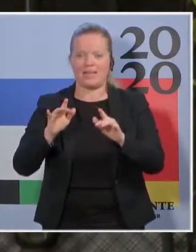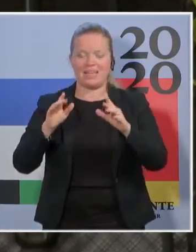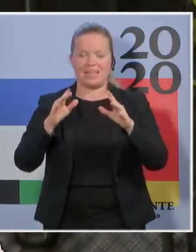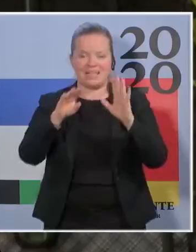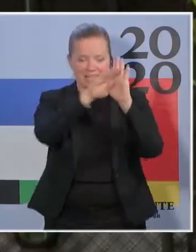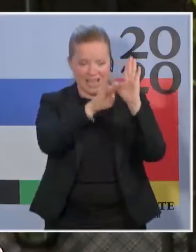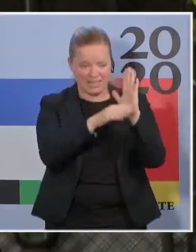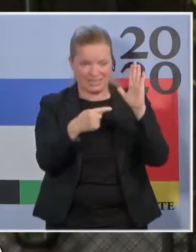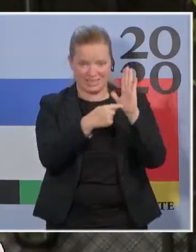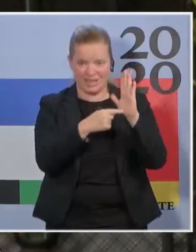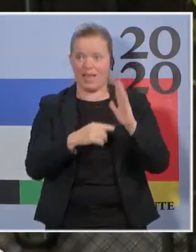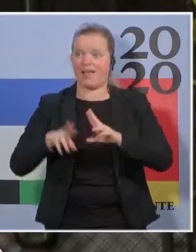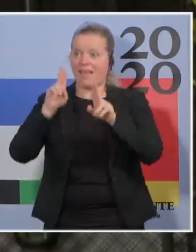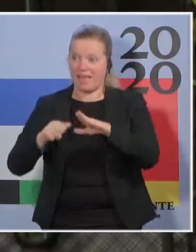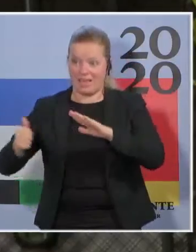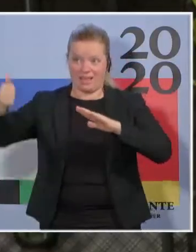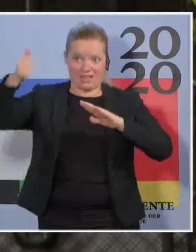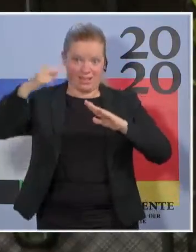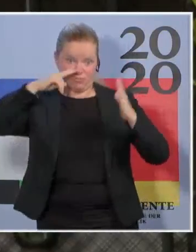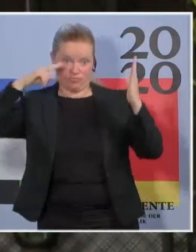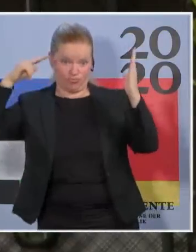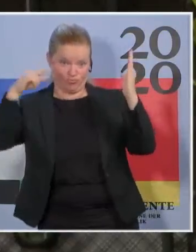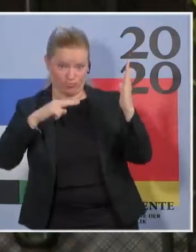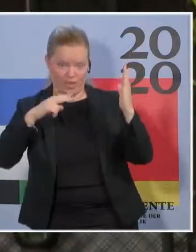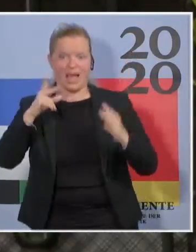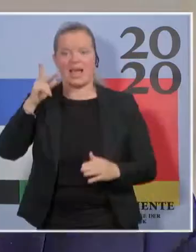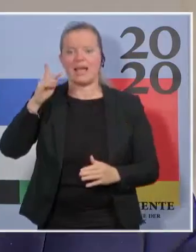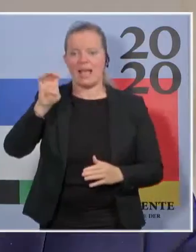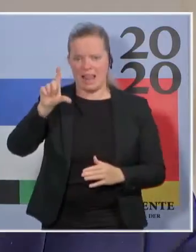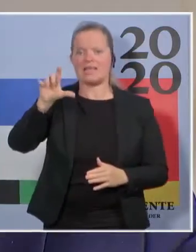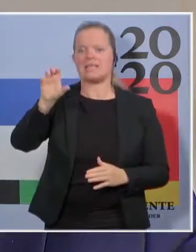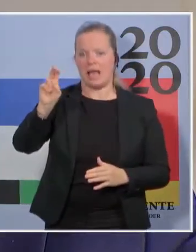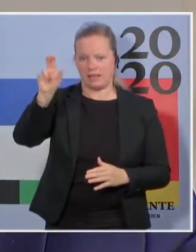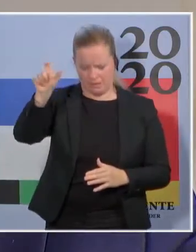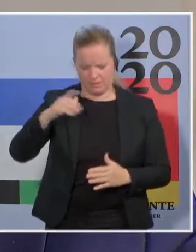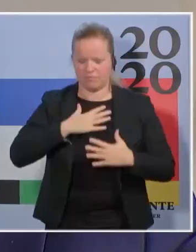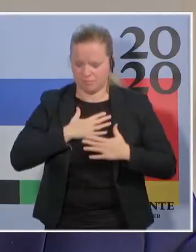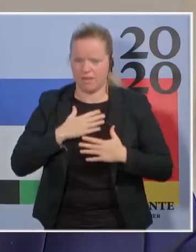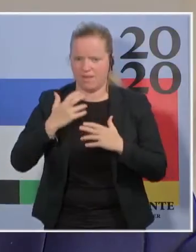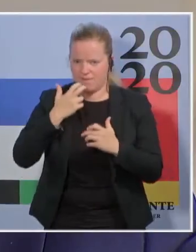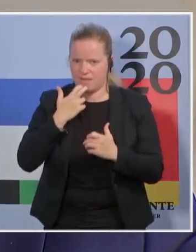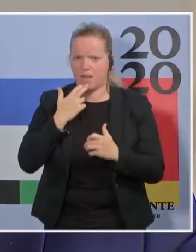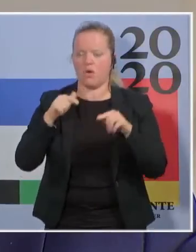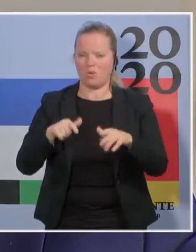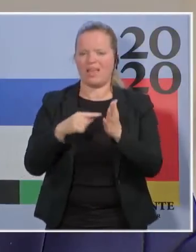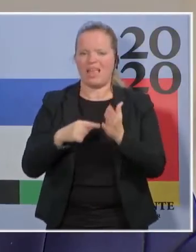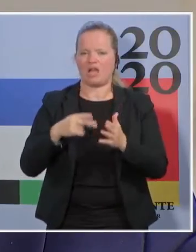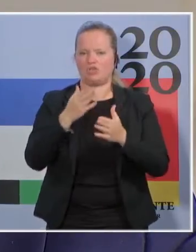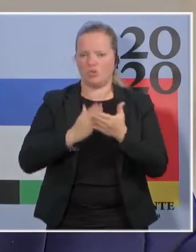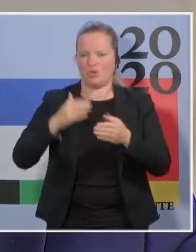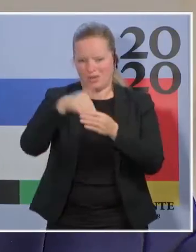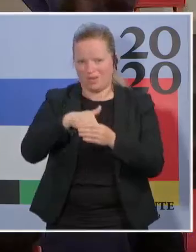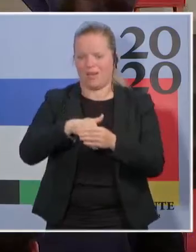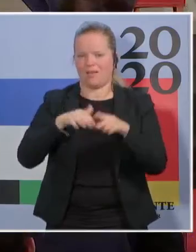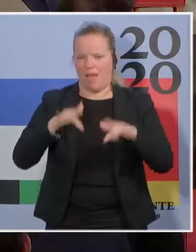einem spezifischen Gericht unterworfen wurde, war Kelsens Herzensangelegenheit und ist auch ein Kernstück unserer Verfassung. Jetzt ist